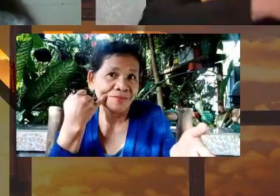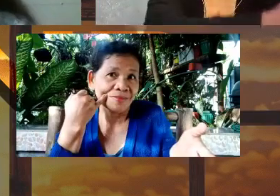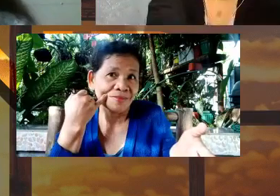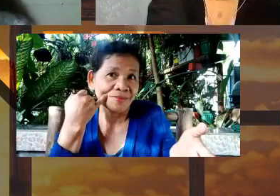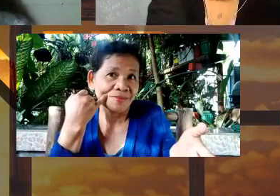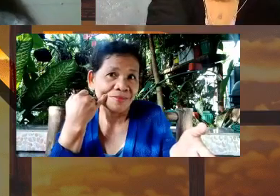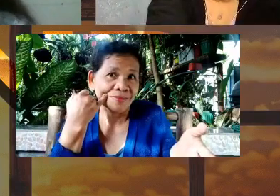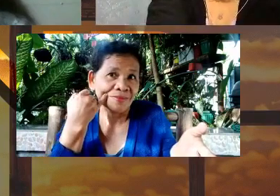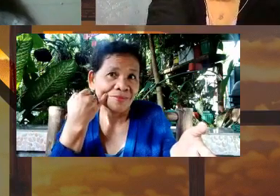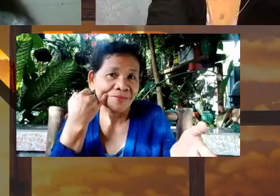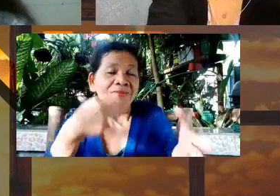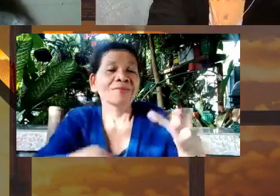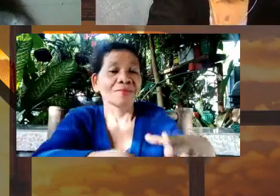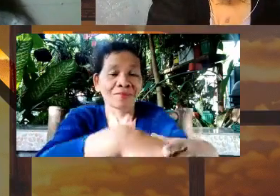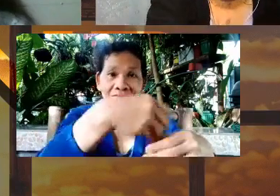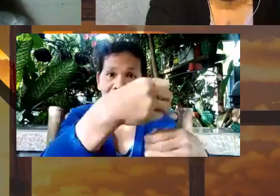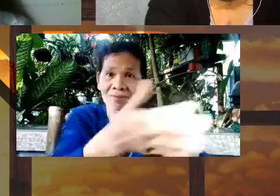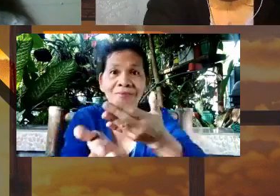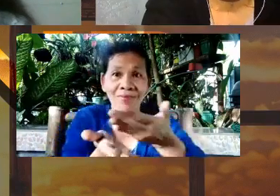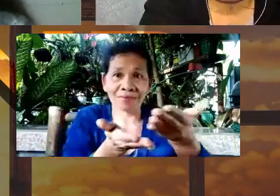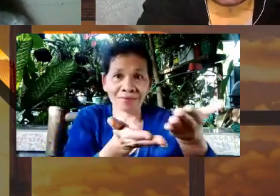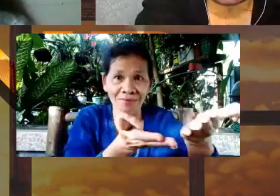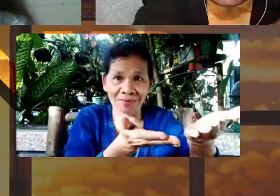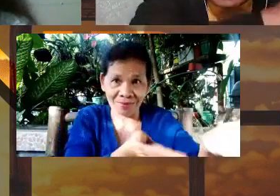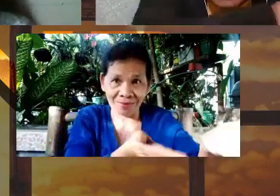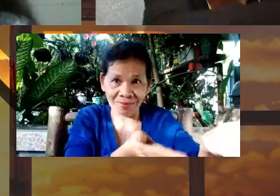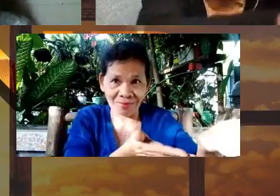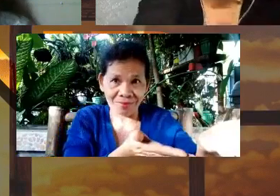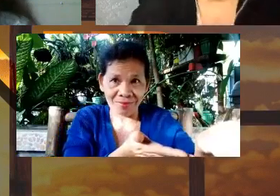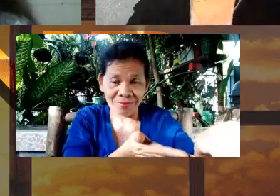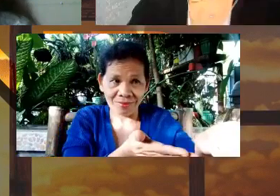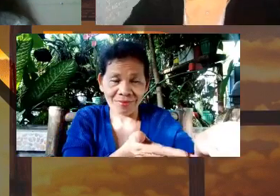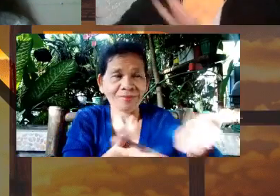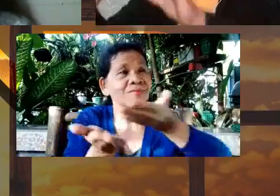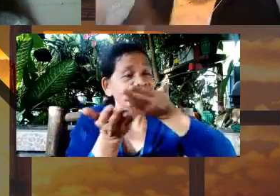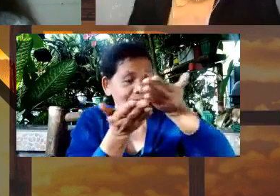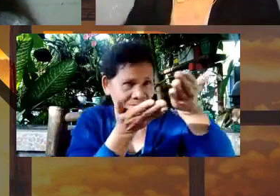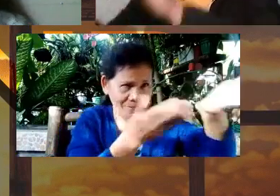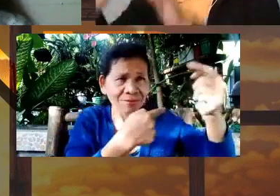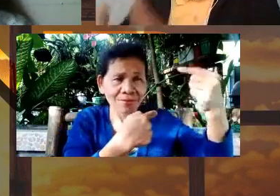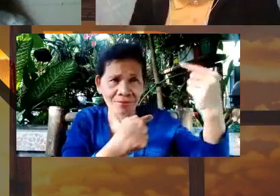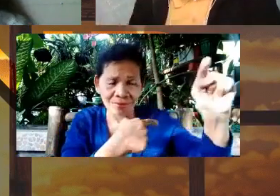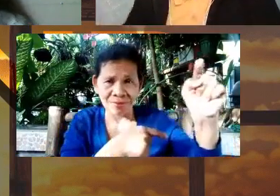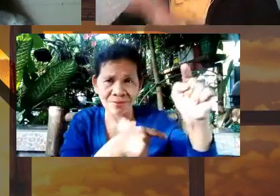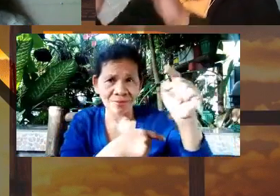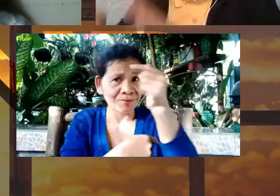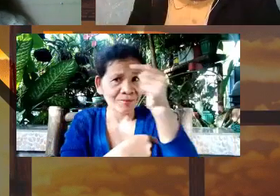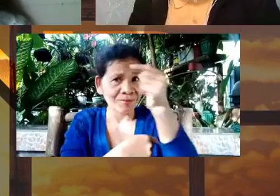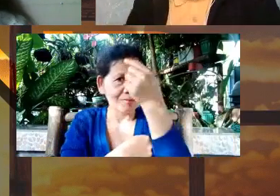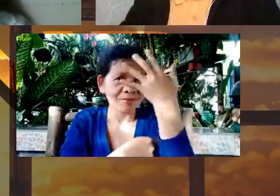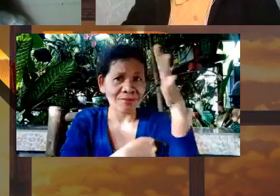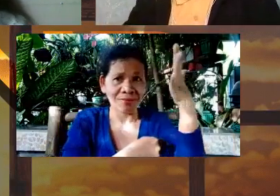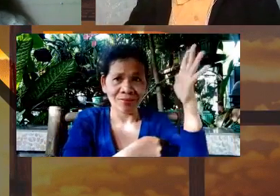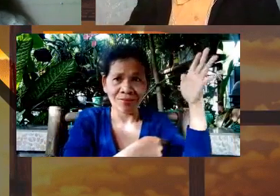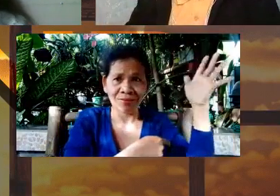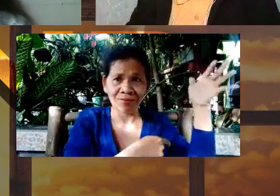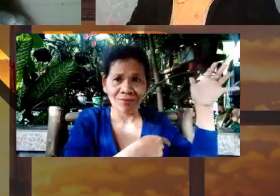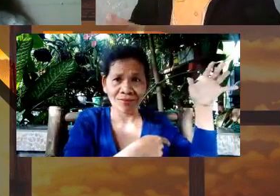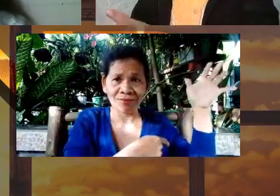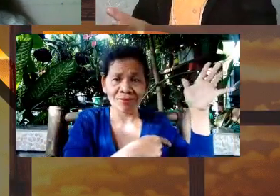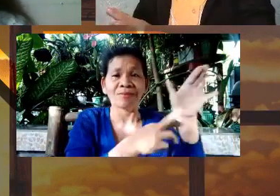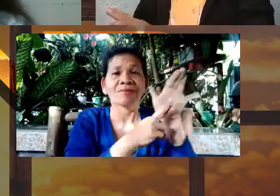ilalabas sa sanktuaryo. Actually, dadalhin po ito sa wilderness. Ito po ay sinisimbuluhan ng